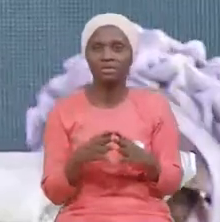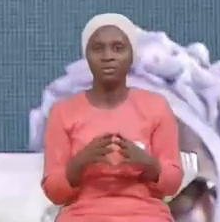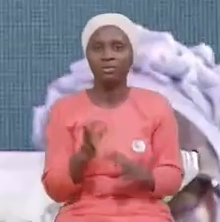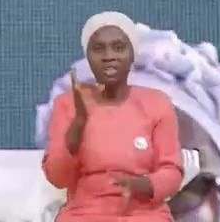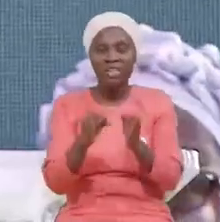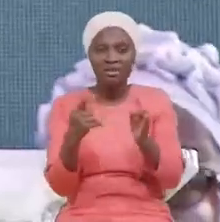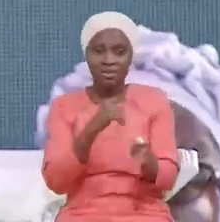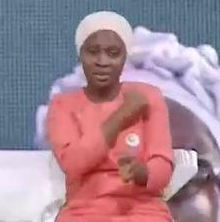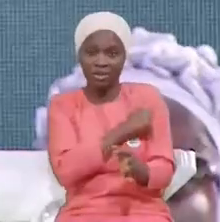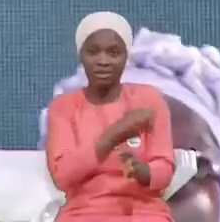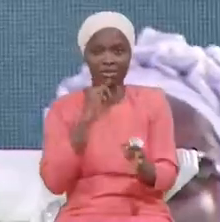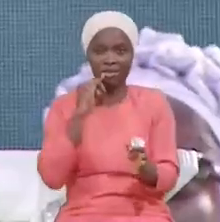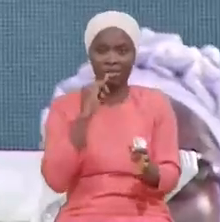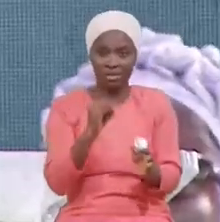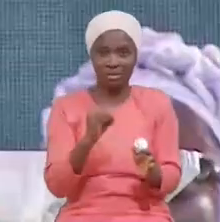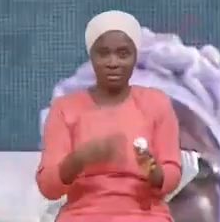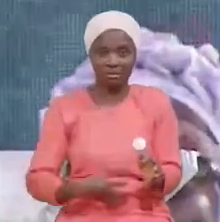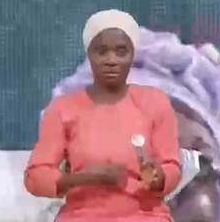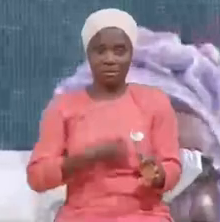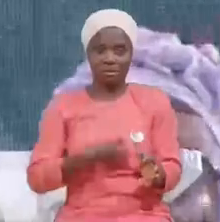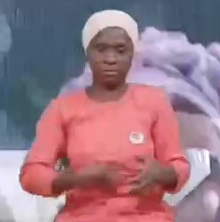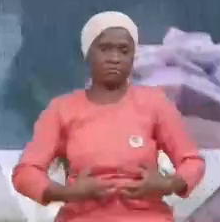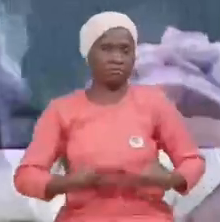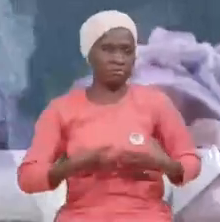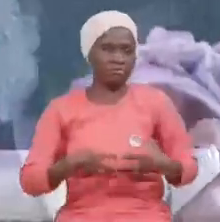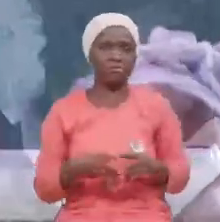Si l'attitude est une attitude de colère,